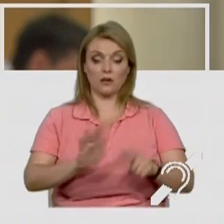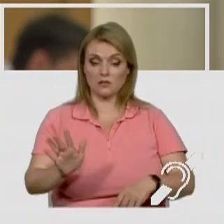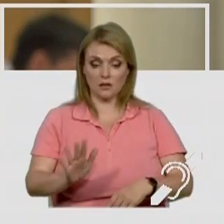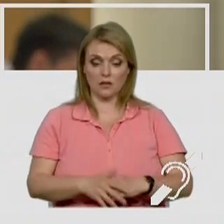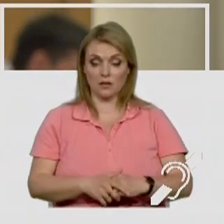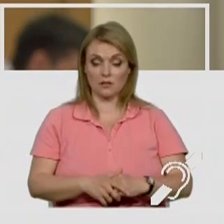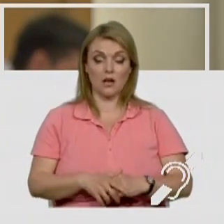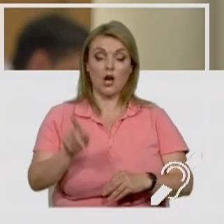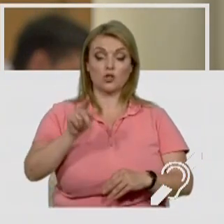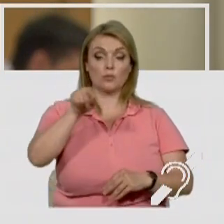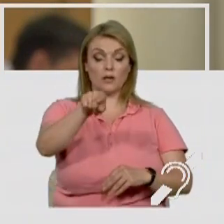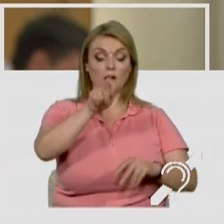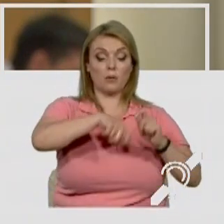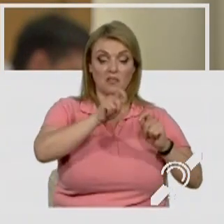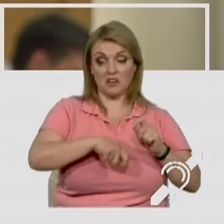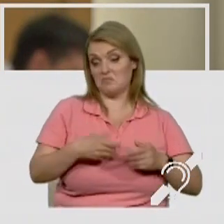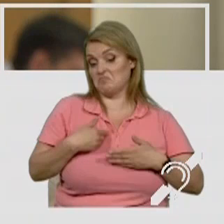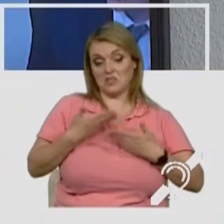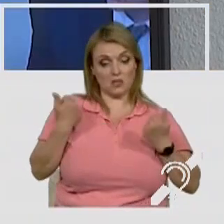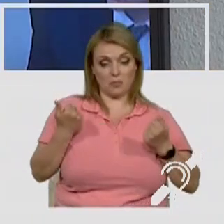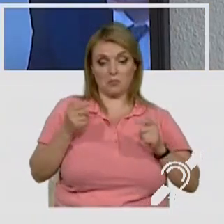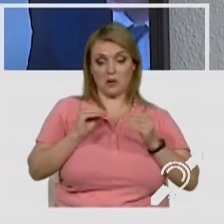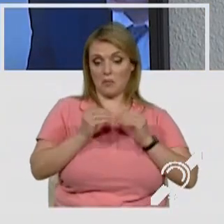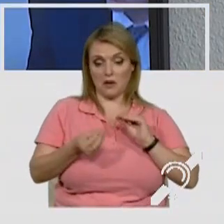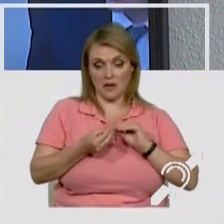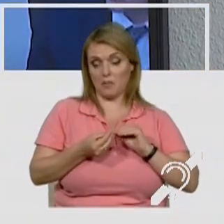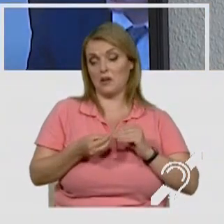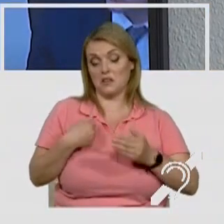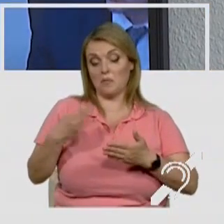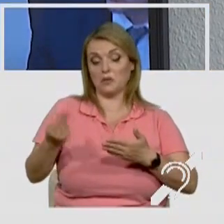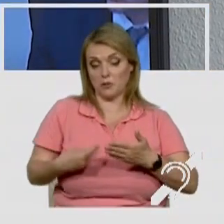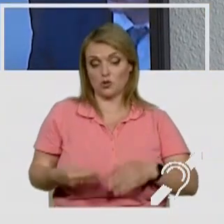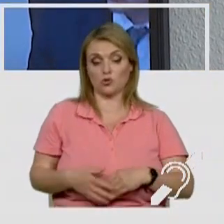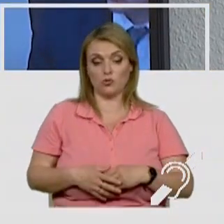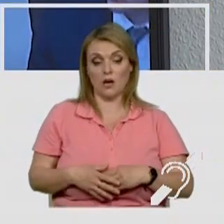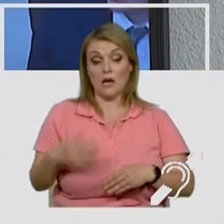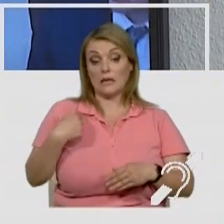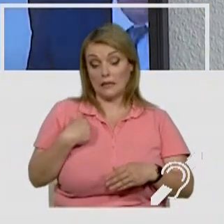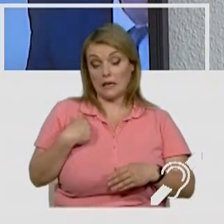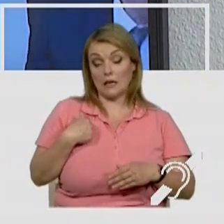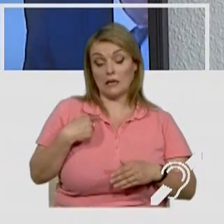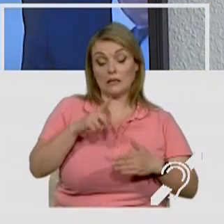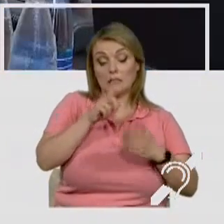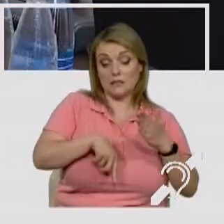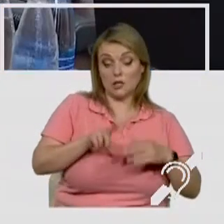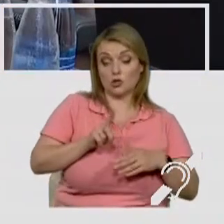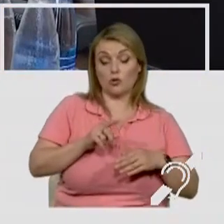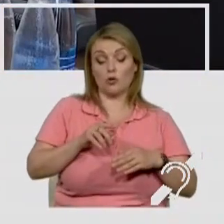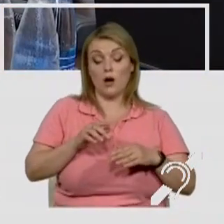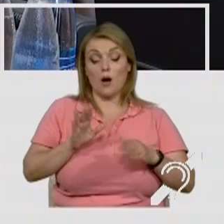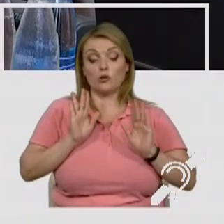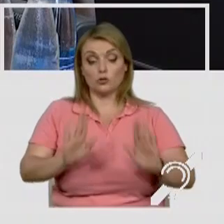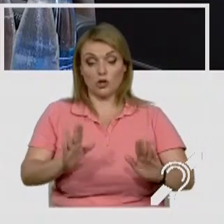să le accept. Sper că acestea vor fi toate, sper că procurorii au conștientizat necesitatea acestui